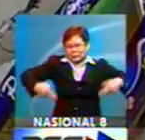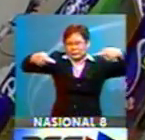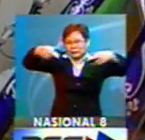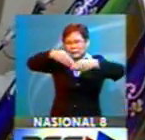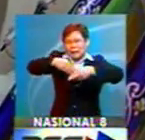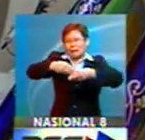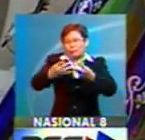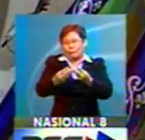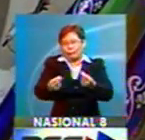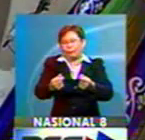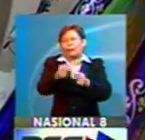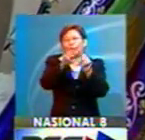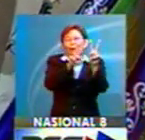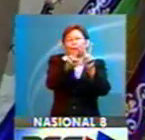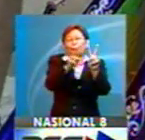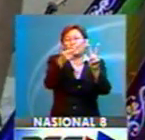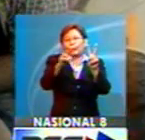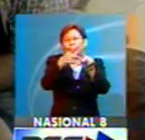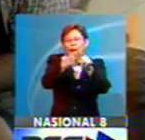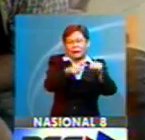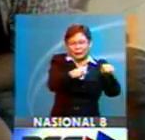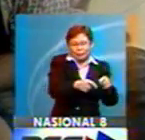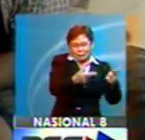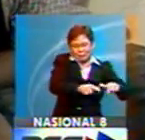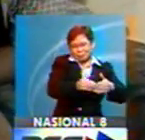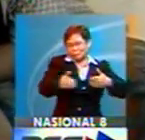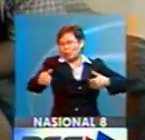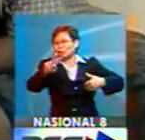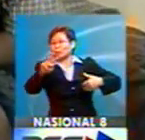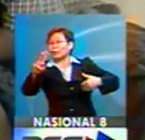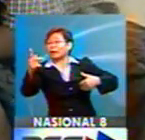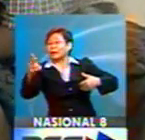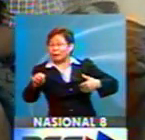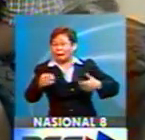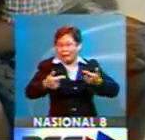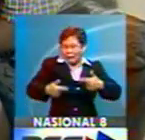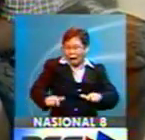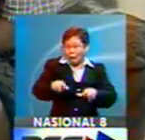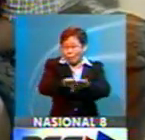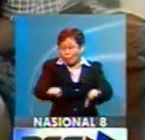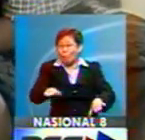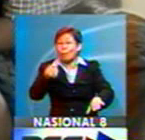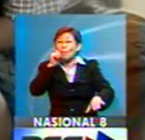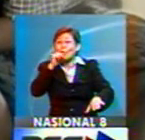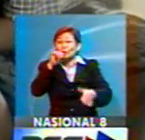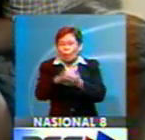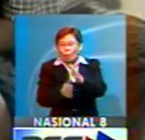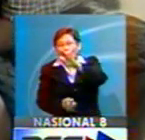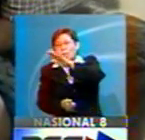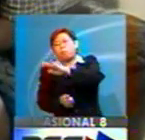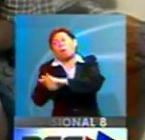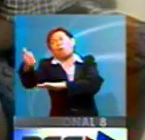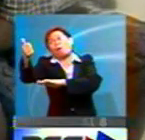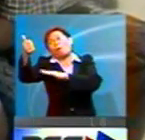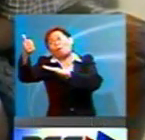dalam lumpur kira-kira 22 km dari lokasi kejadian. Kesempatan itu memberi ruang kepada kanak-kanak itu melarikan diri